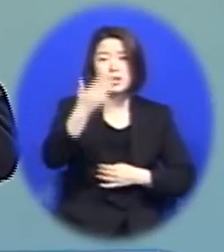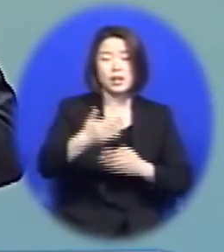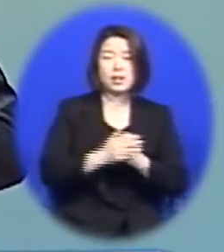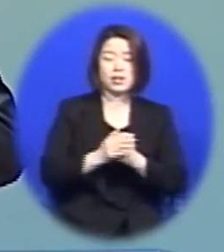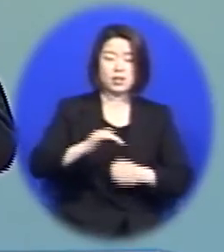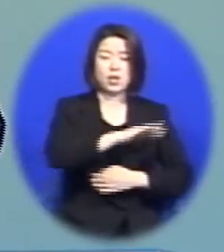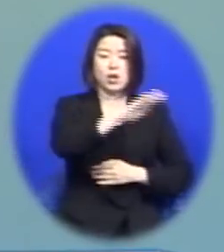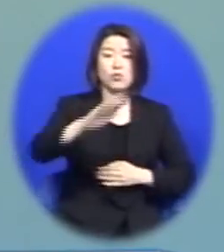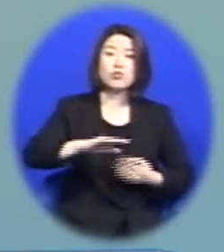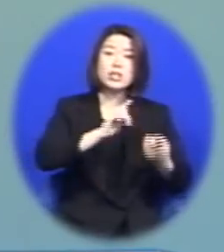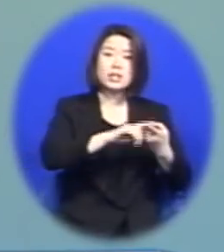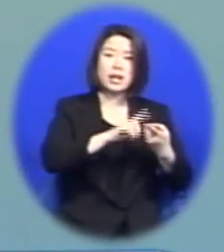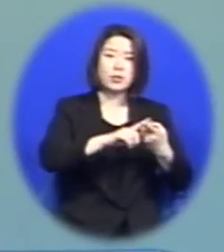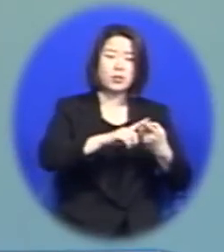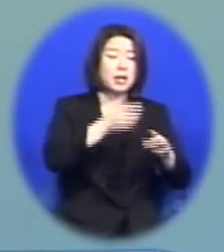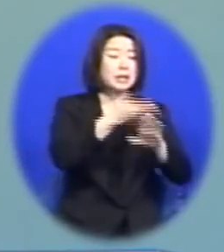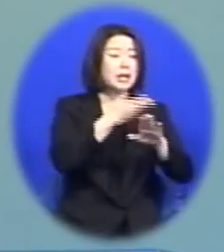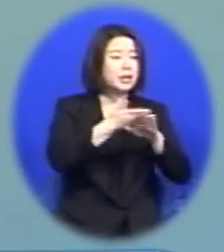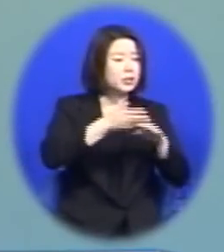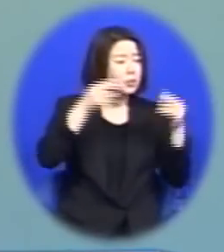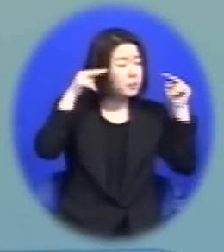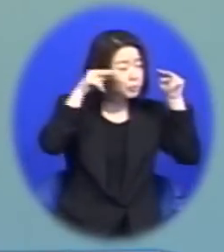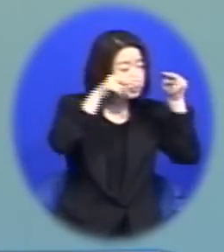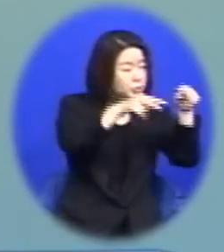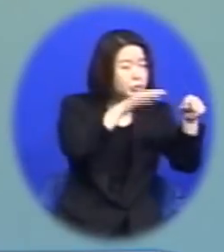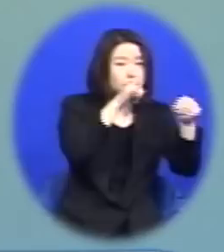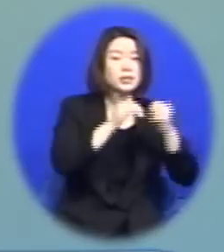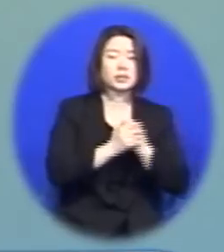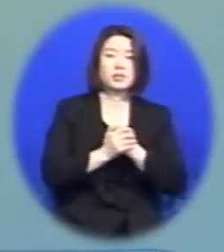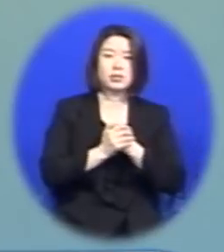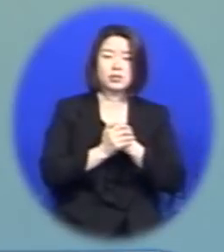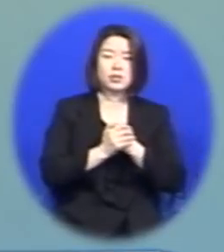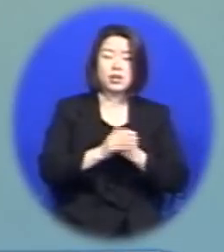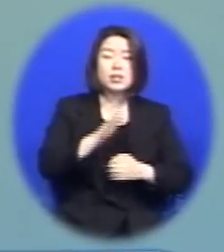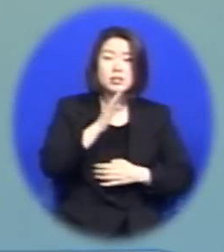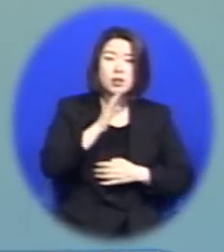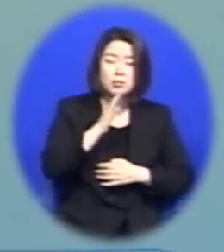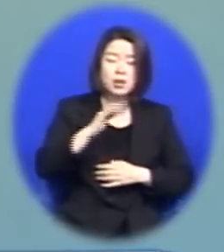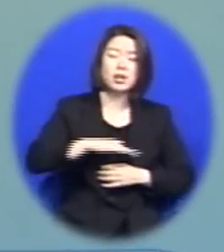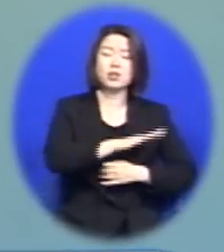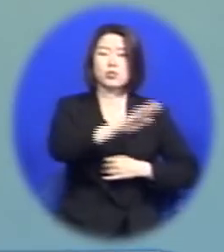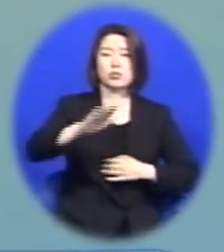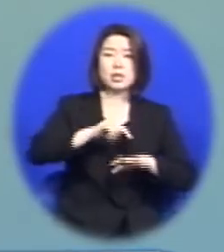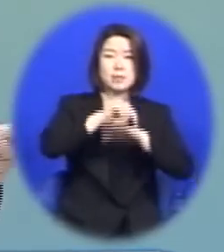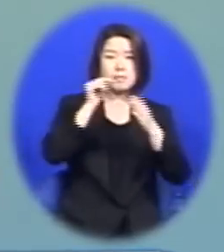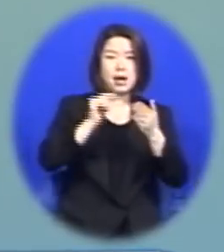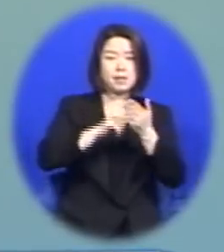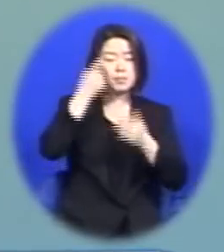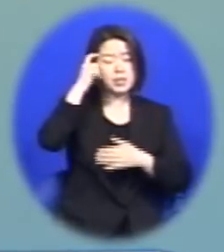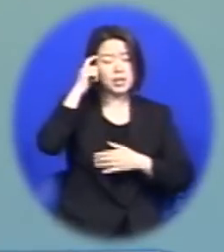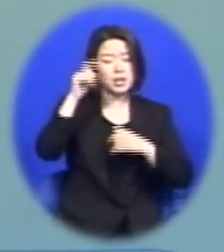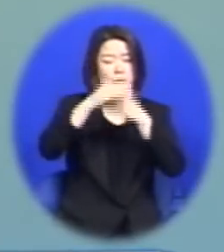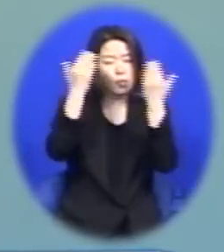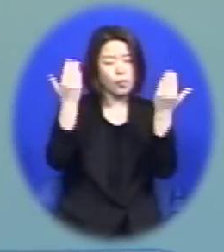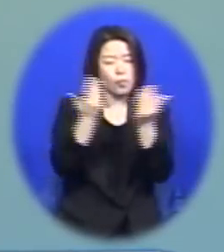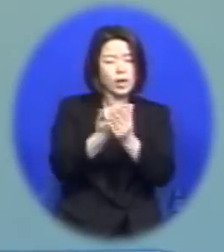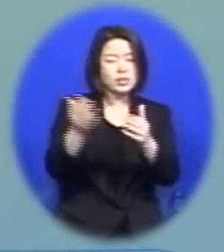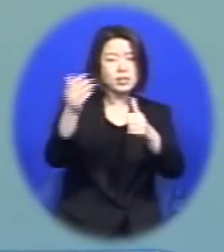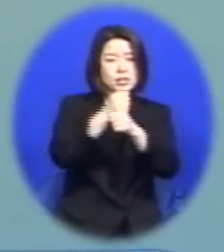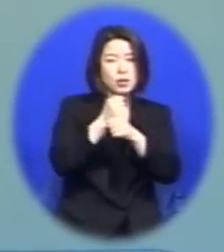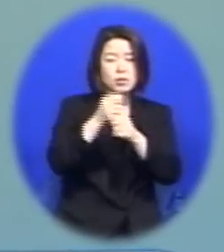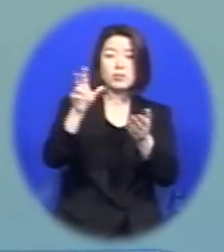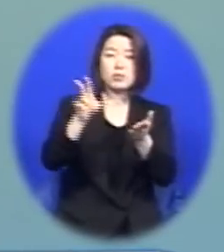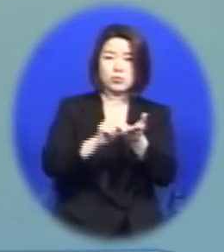우리는 우리 대로 정신 팔려 사는 게 있습니다 정말 우리의 마음 생각을 다 사로잡는 문제들이